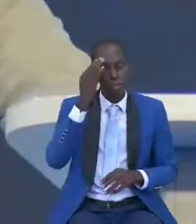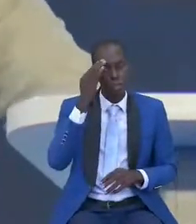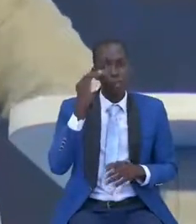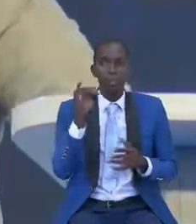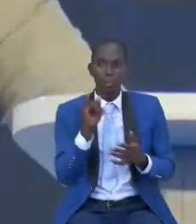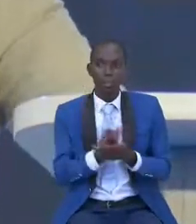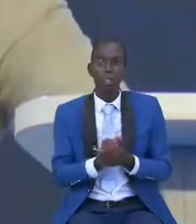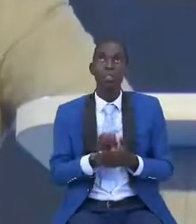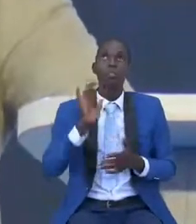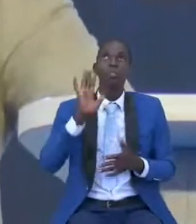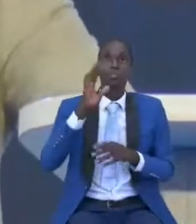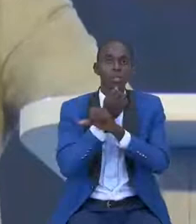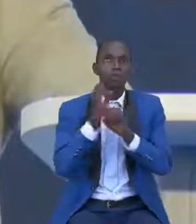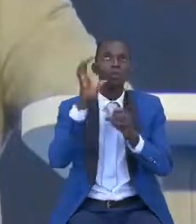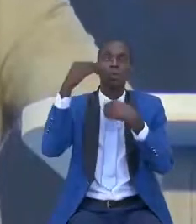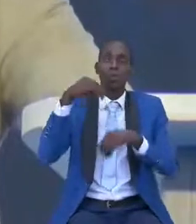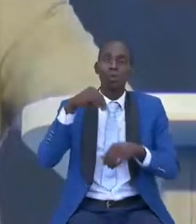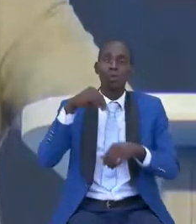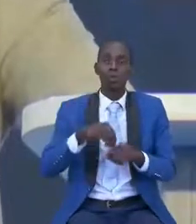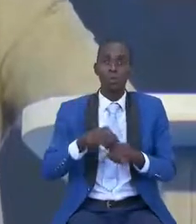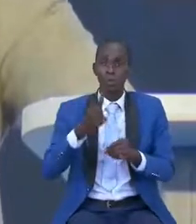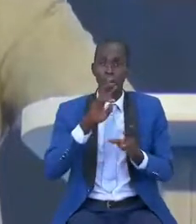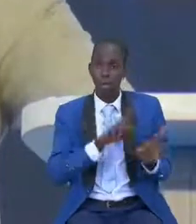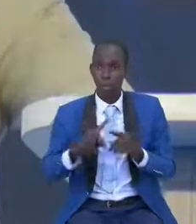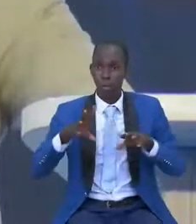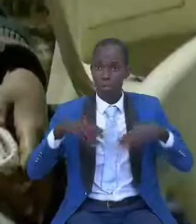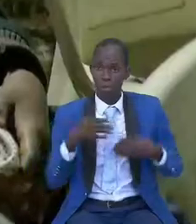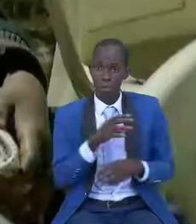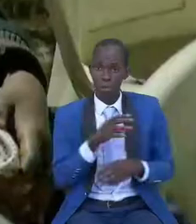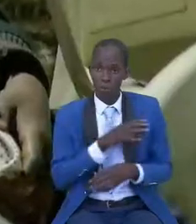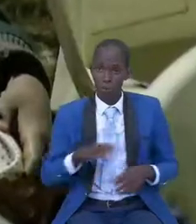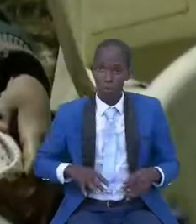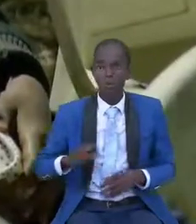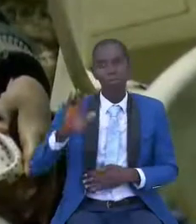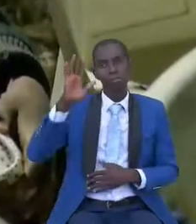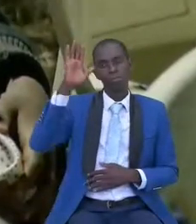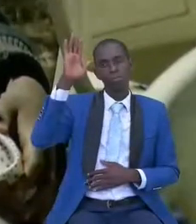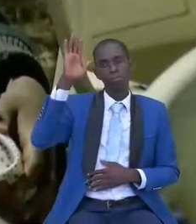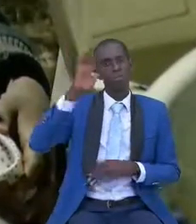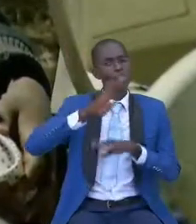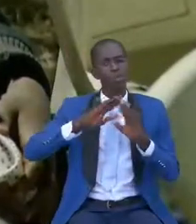me repens. Je sais que ton salut me parviendra. Lève alors cette main,